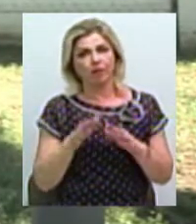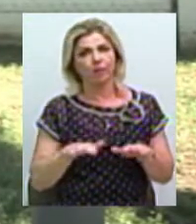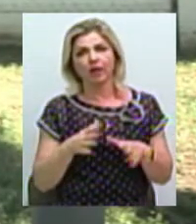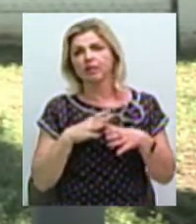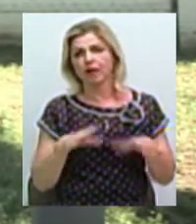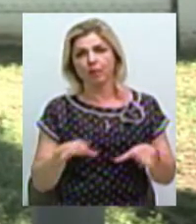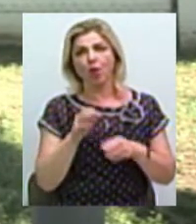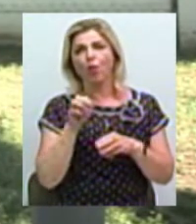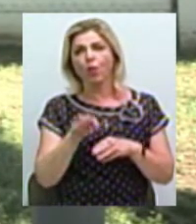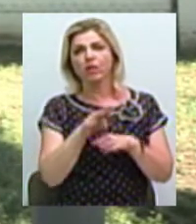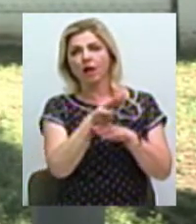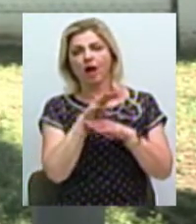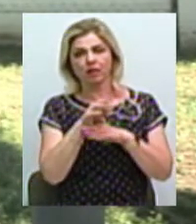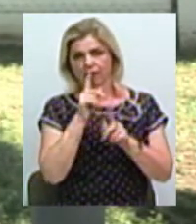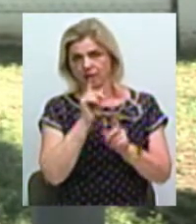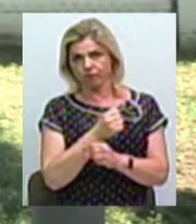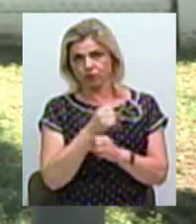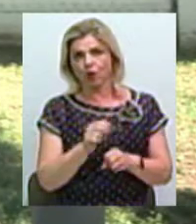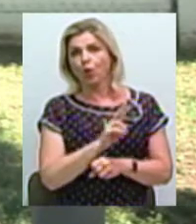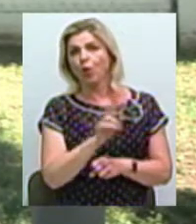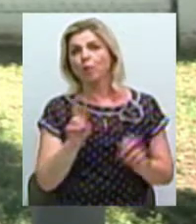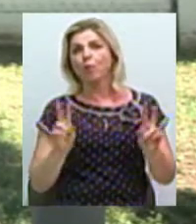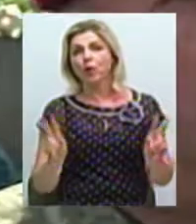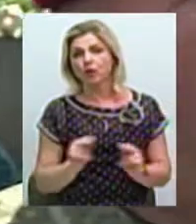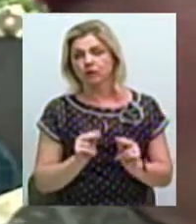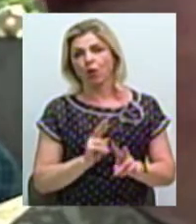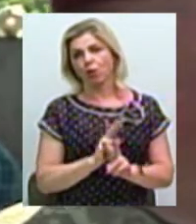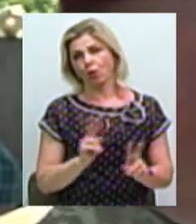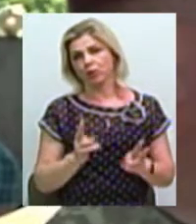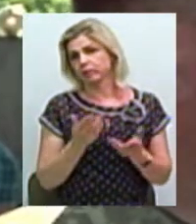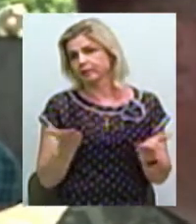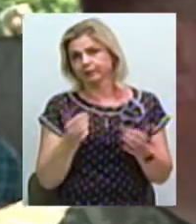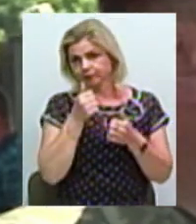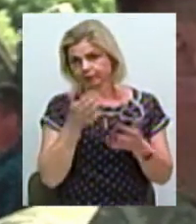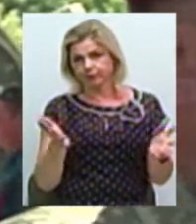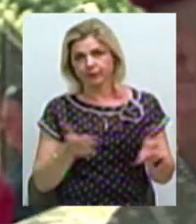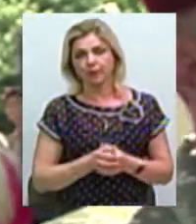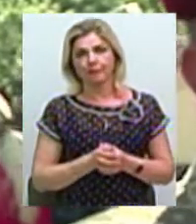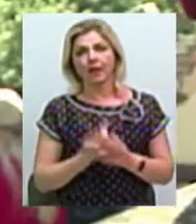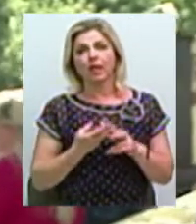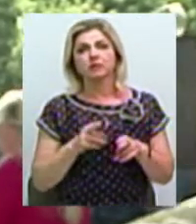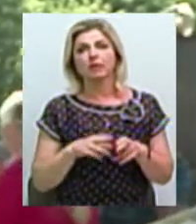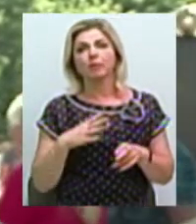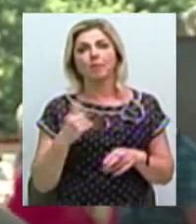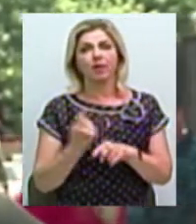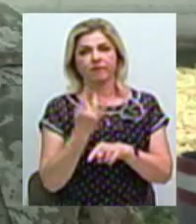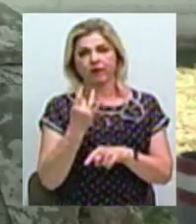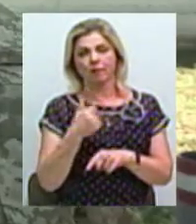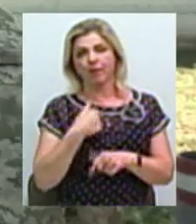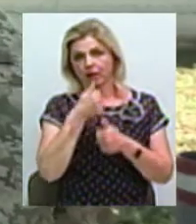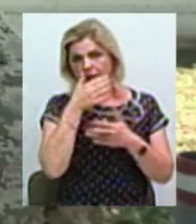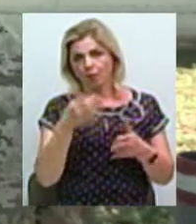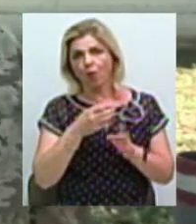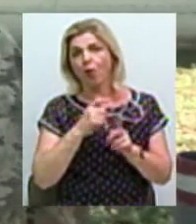градів неможливо. Просто комусь пощастило, комусь ні. Це було перший раз. Ми не могли не відповісти